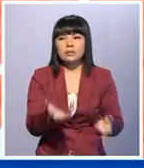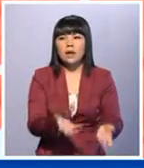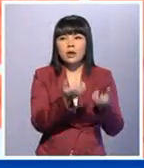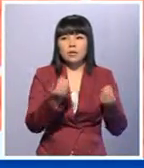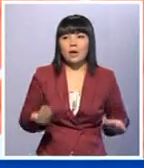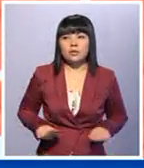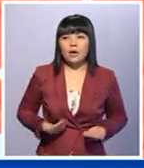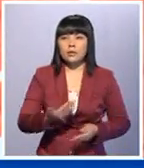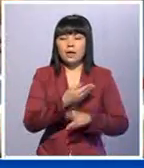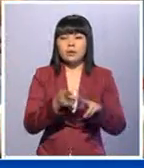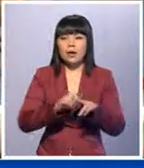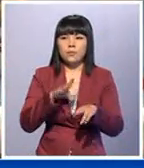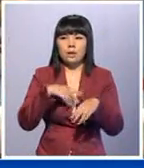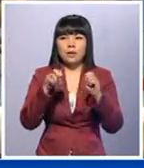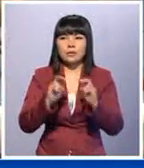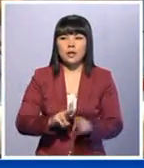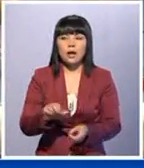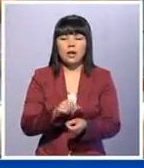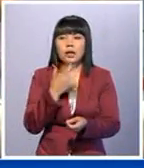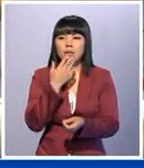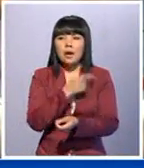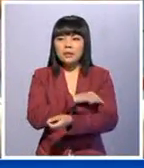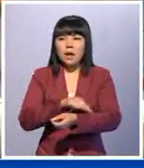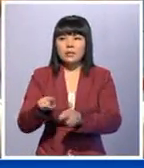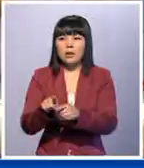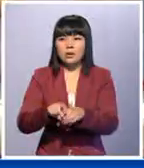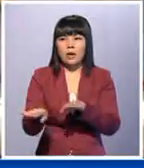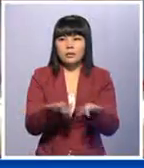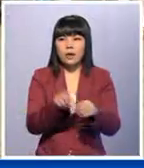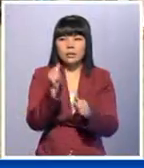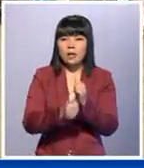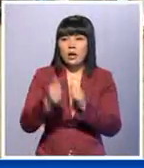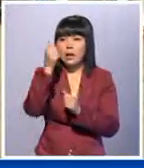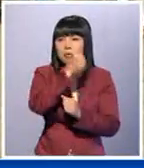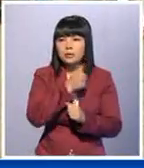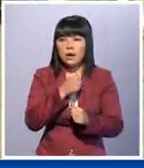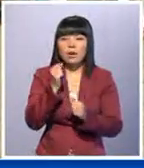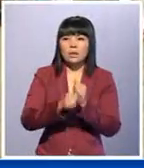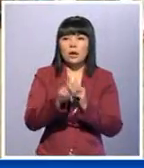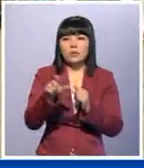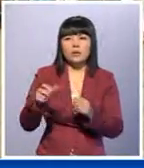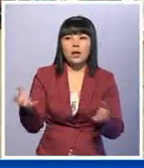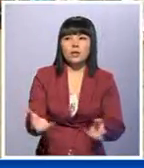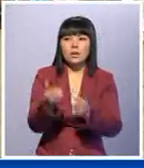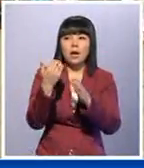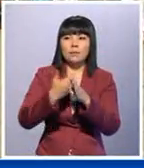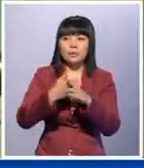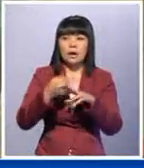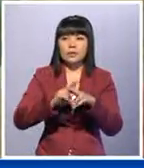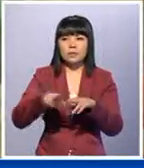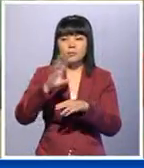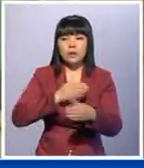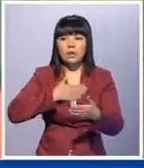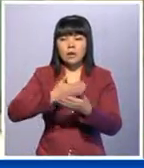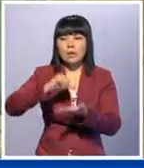қалу үшін қауіпсіз қан атты мерекелік шара өтті. Оған жыл бойы үздіксіз қан тапсырып, талай адамның өмірін сақтап септігін тигізген белсенді